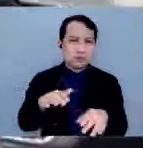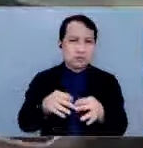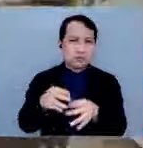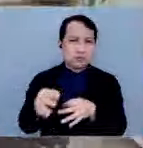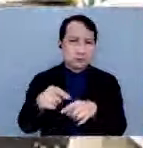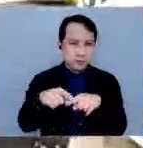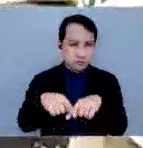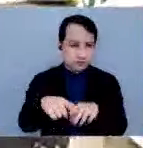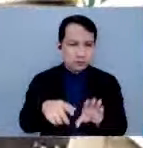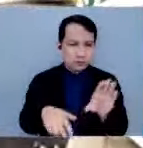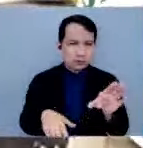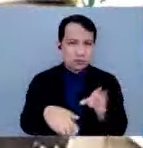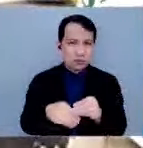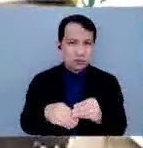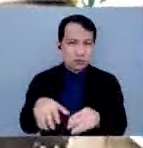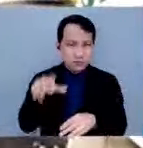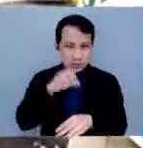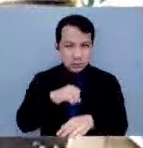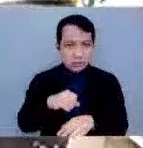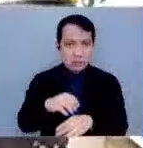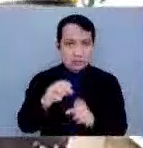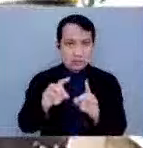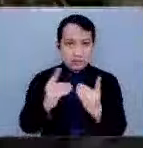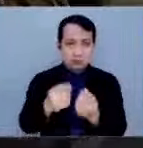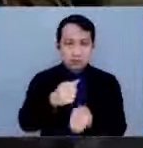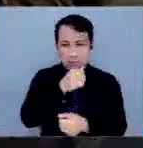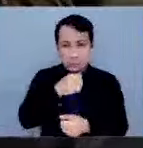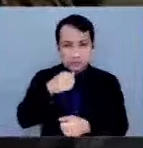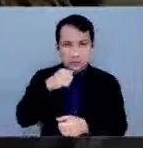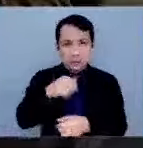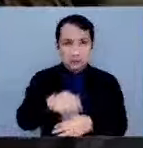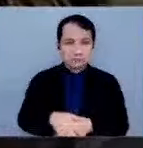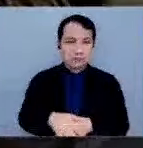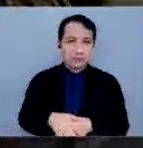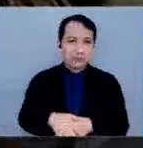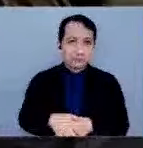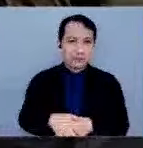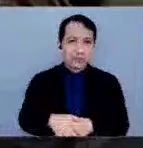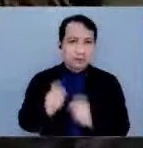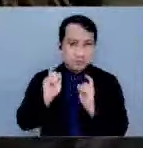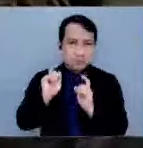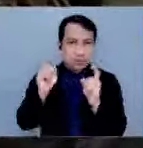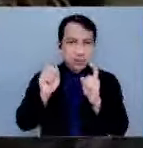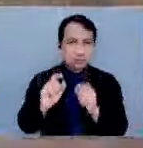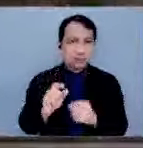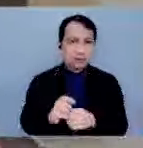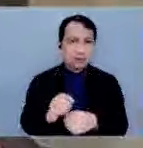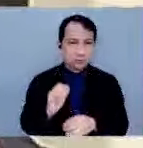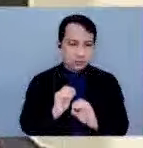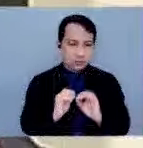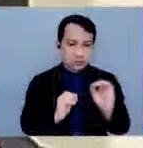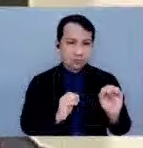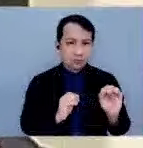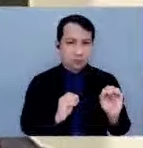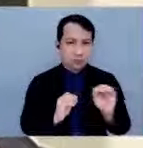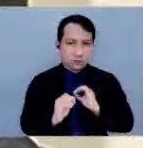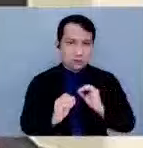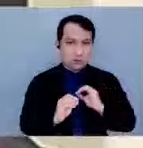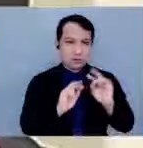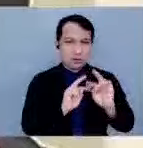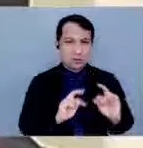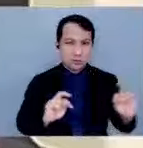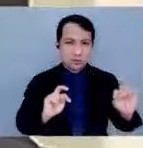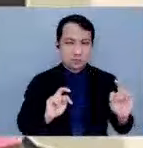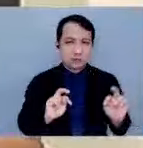suspicion. Ang Department of Agriculture naman, minamadali na raw ang sariling investigasyon. Gusto rin ni Secretary